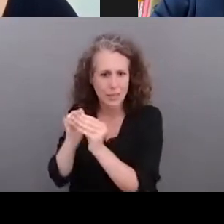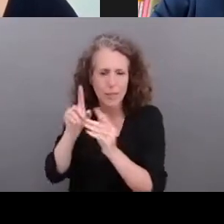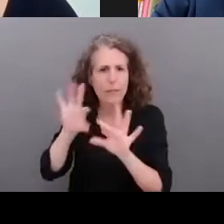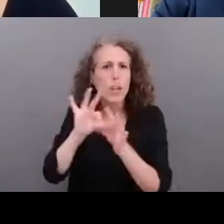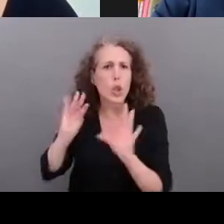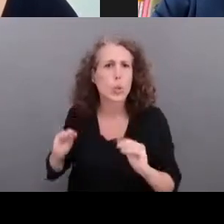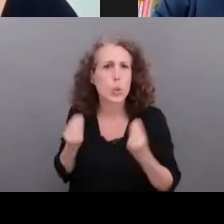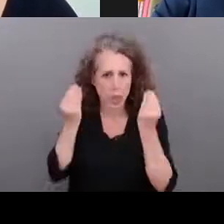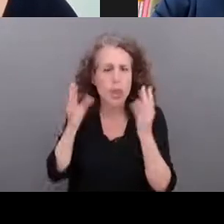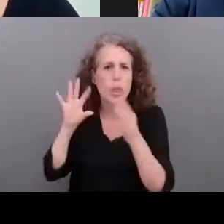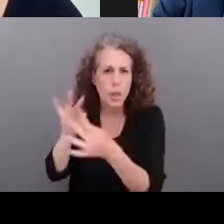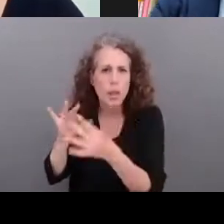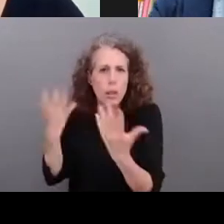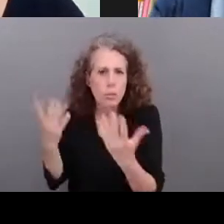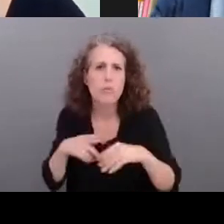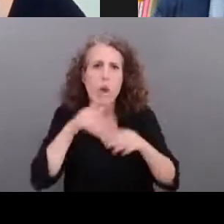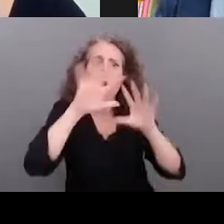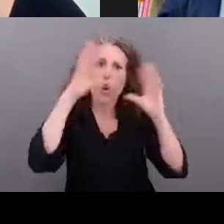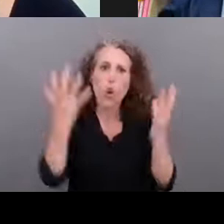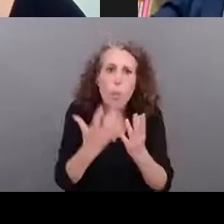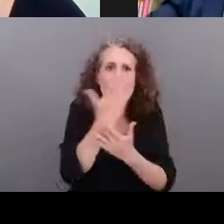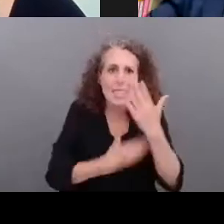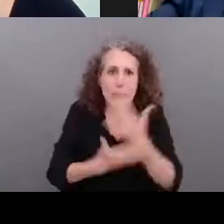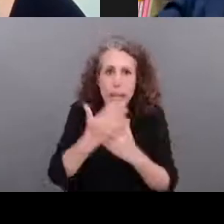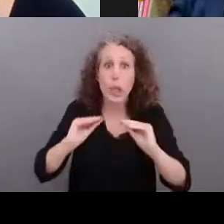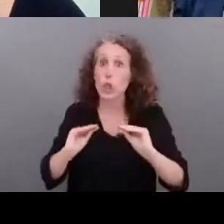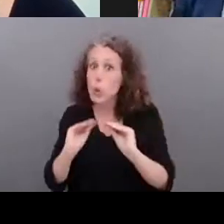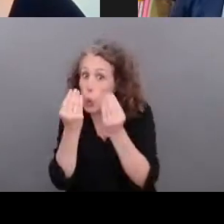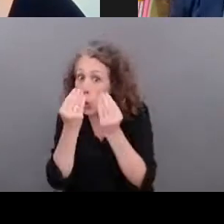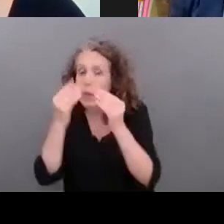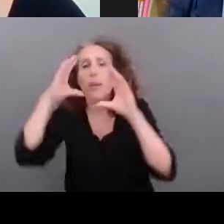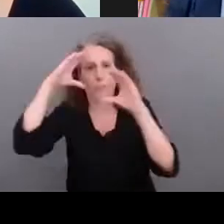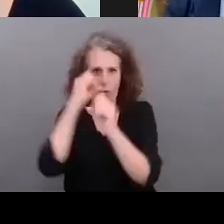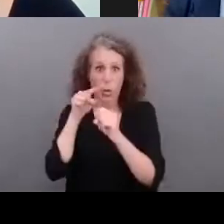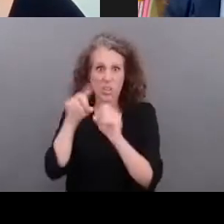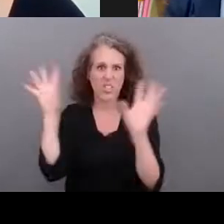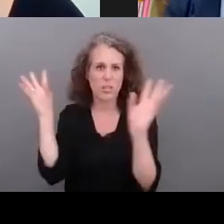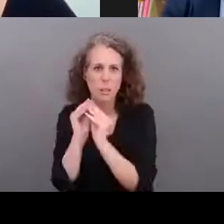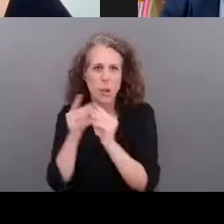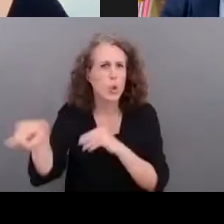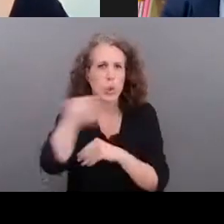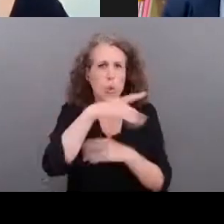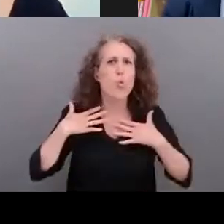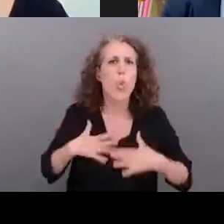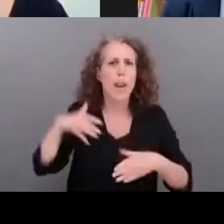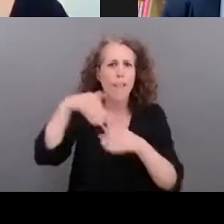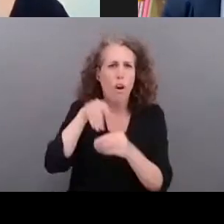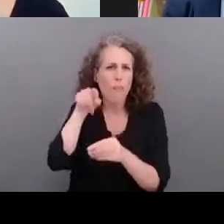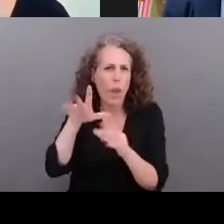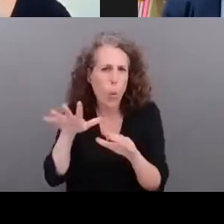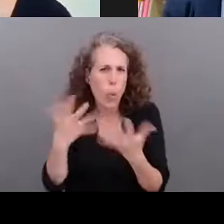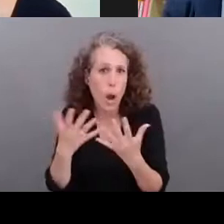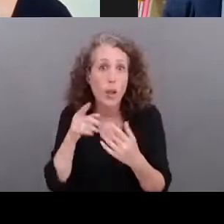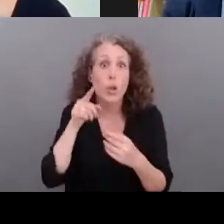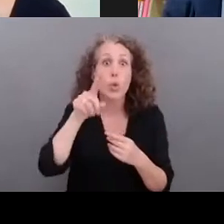Quels seraient les thèmes qui, selon vous, doivent être inclus lors du sommet pour la jeunesse vis-à-vis